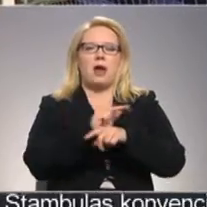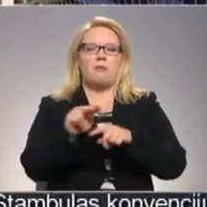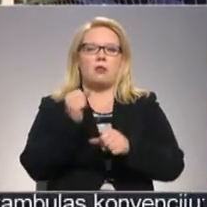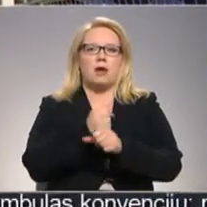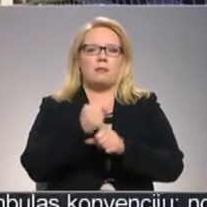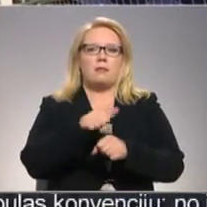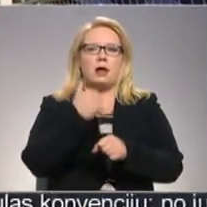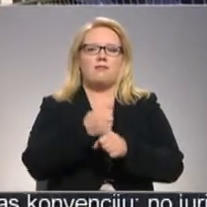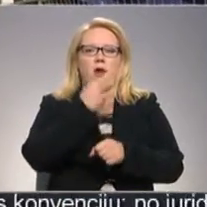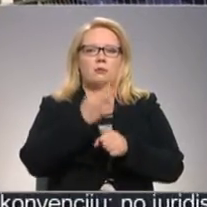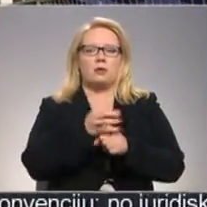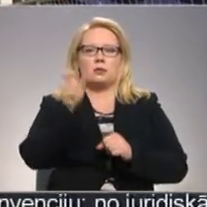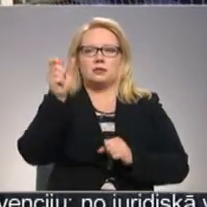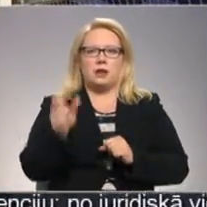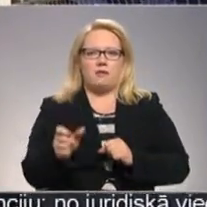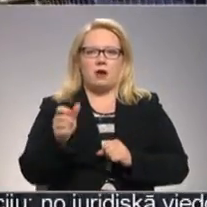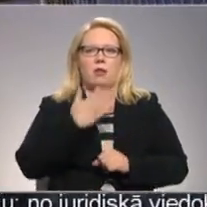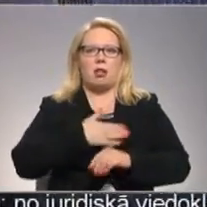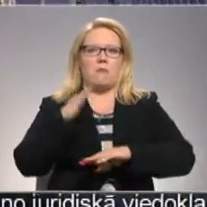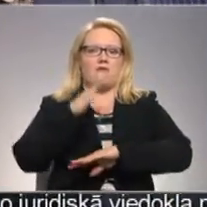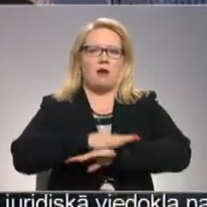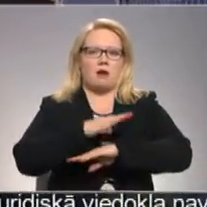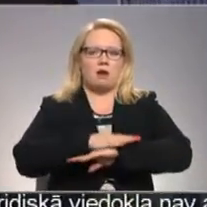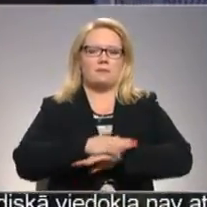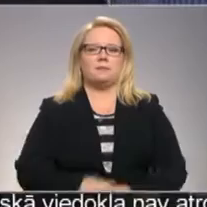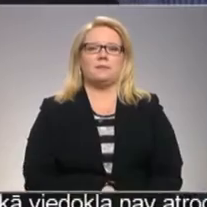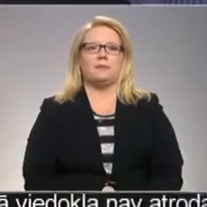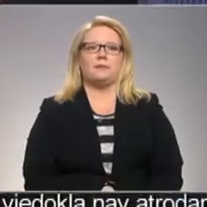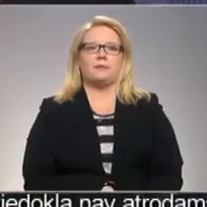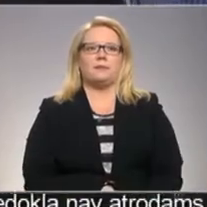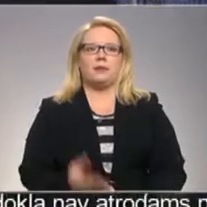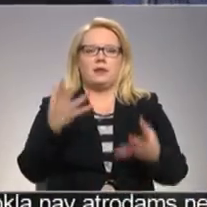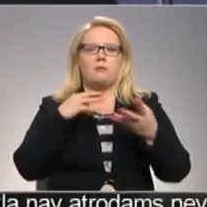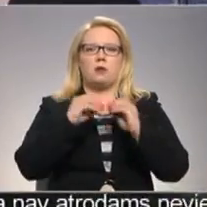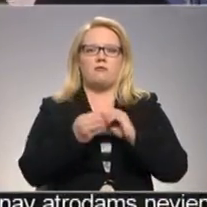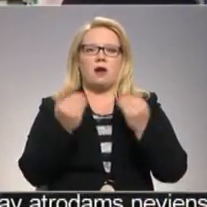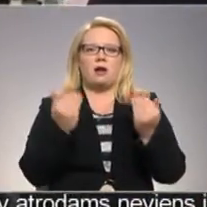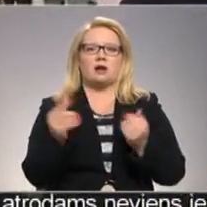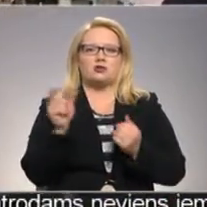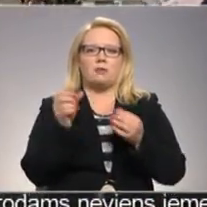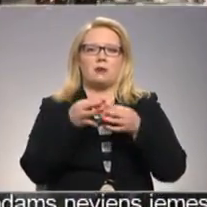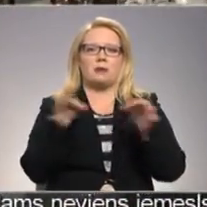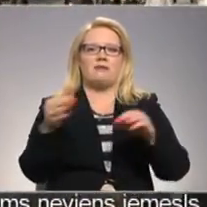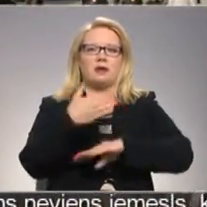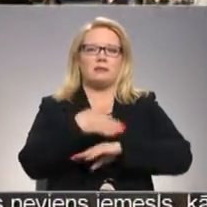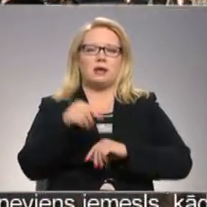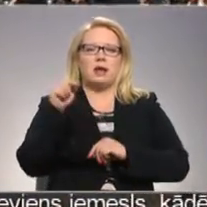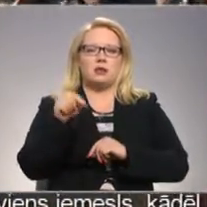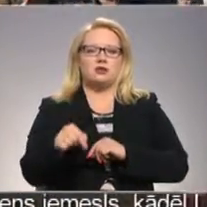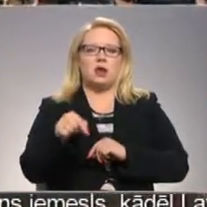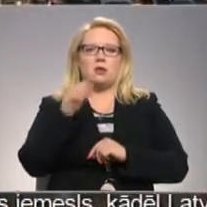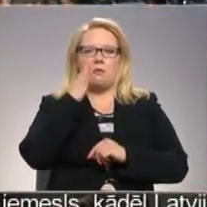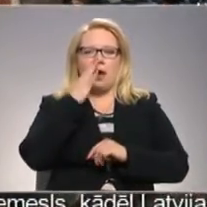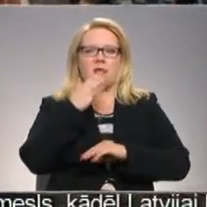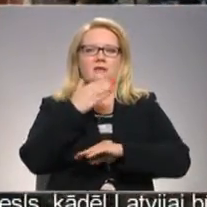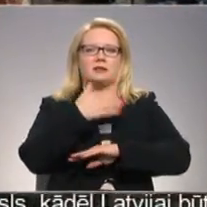galveno atbildīgo cilvēku Edmundu Valpēteru. Labvakar, Valpēterku! Labvakar! Ņemot vērā to, ka šobrīd uz Brīvības ielas šeit Brīvības un Pērnavas